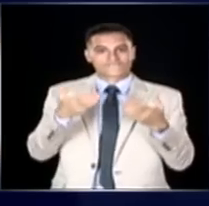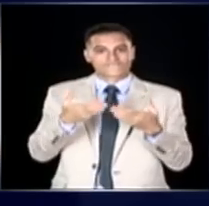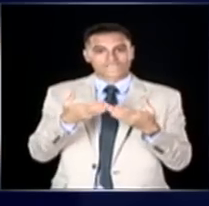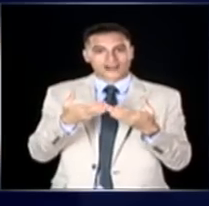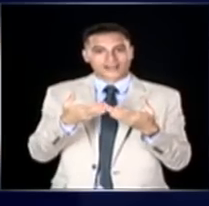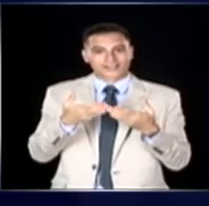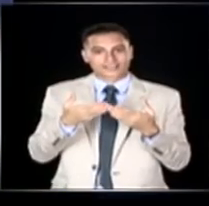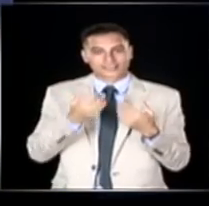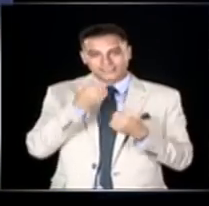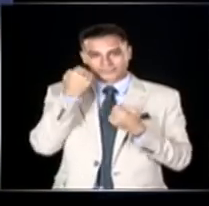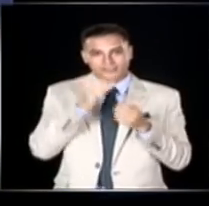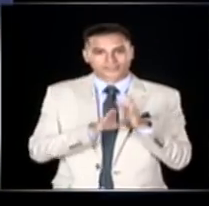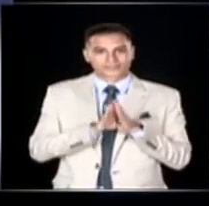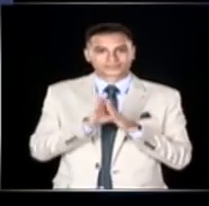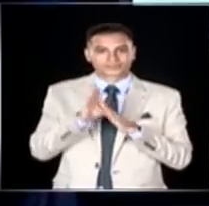التأهل لدور الستات.